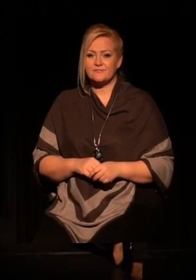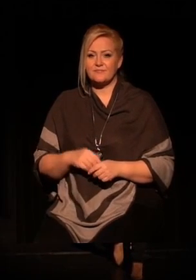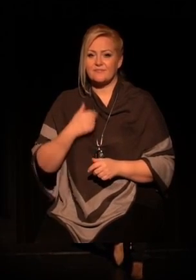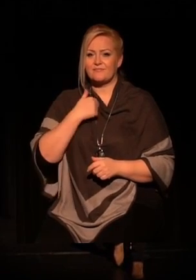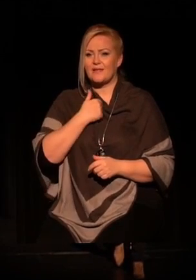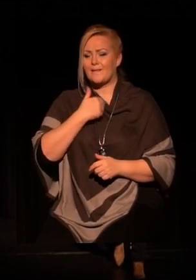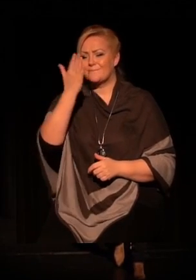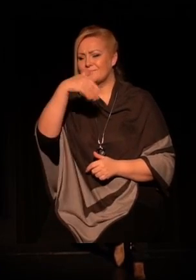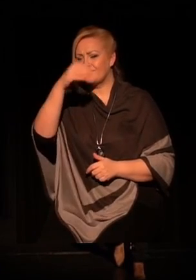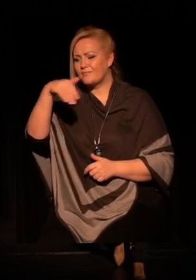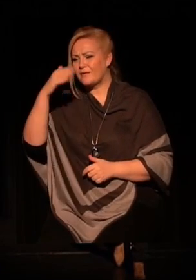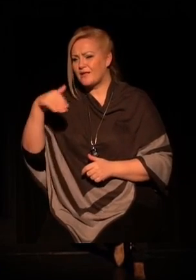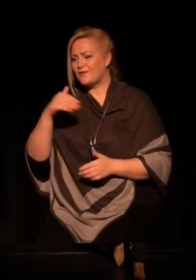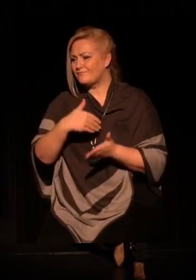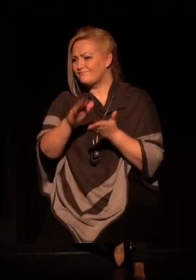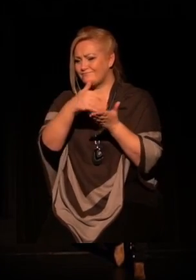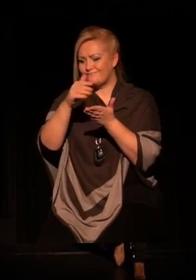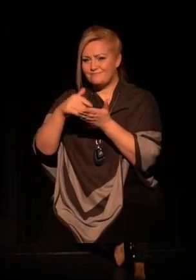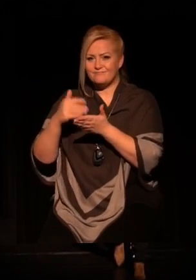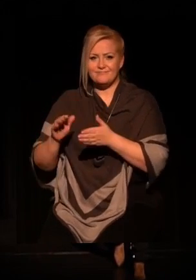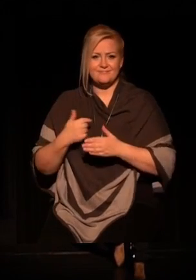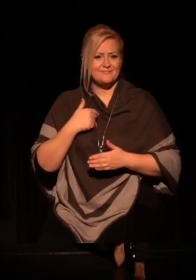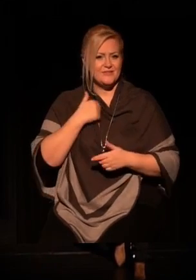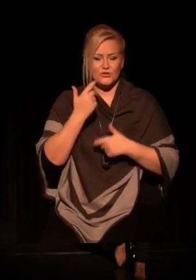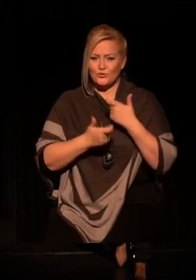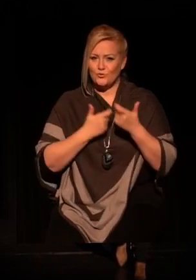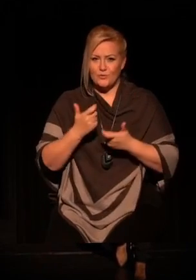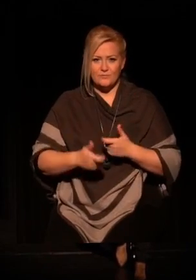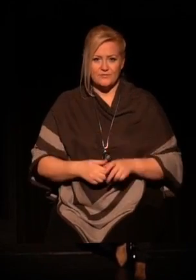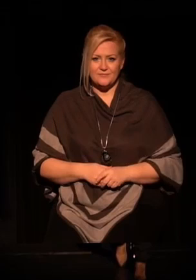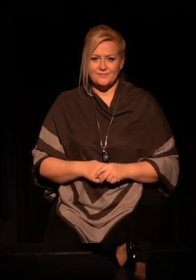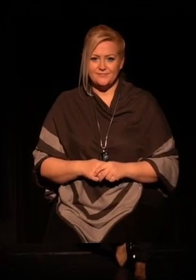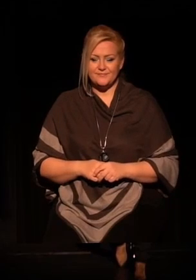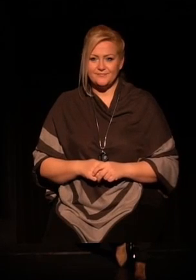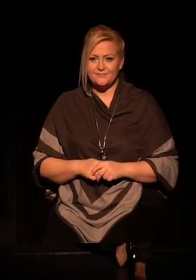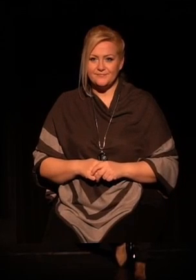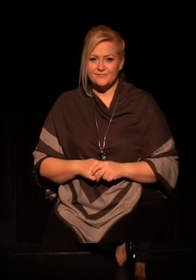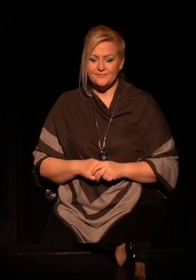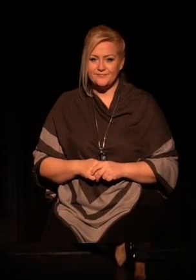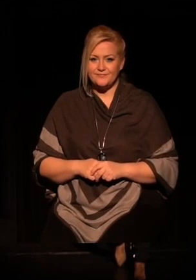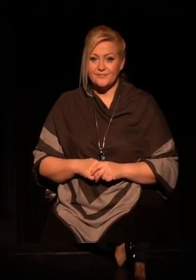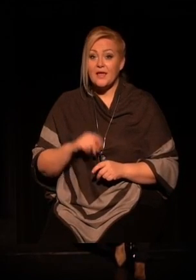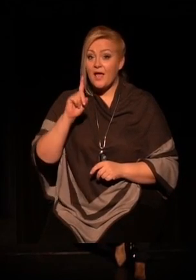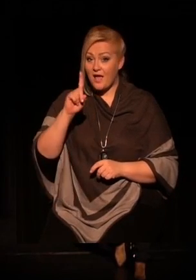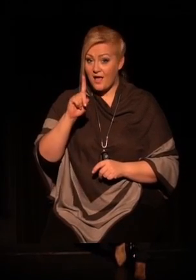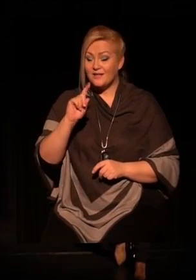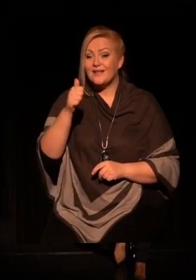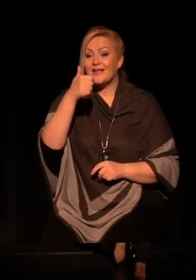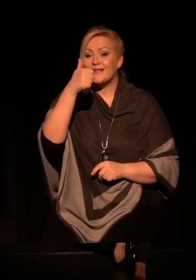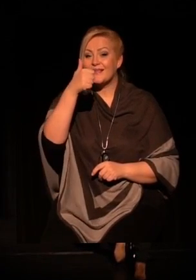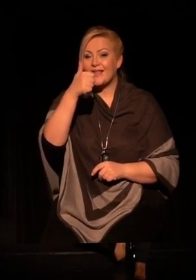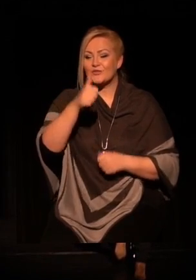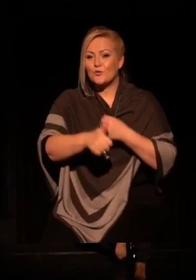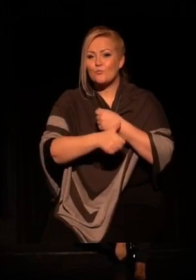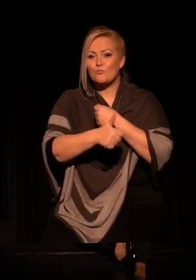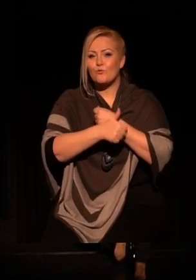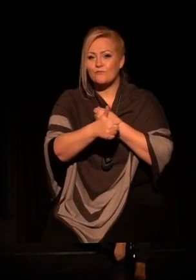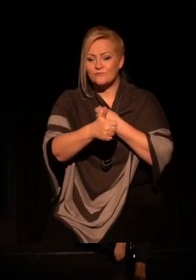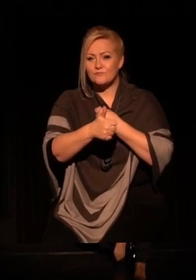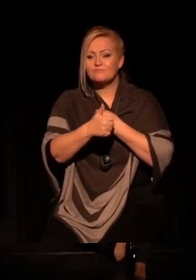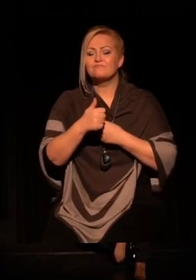milion powodów, żeby tego nie zrobić. Chodzi w tym wszystkim o to, żeby znaleźć jeden powód, dla którego jest to